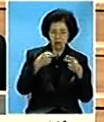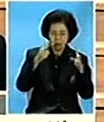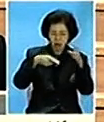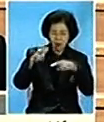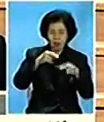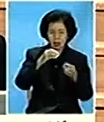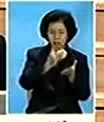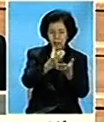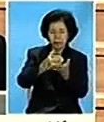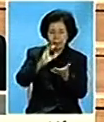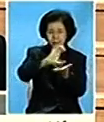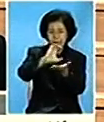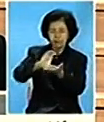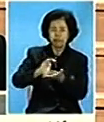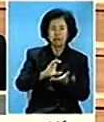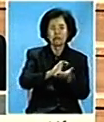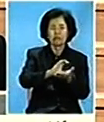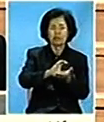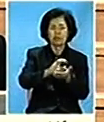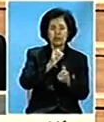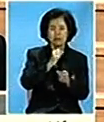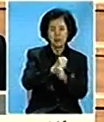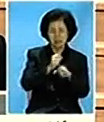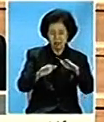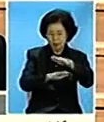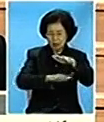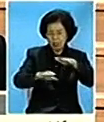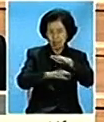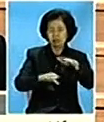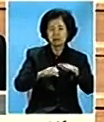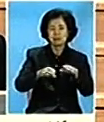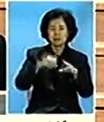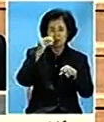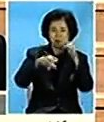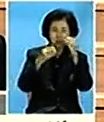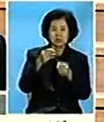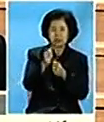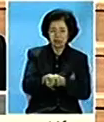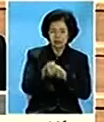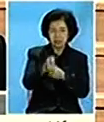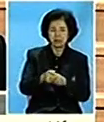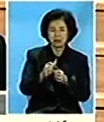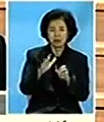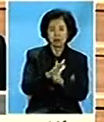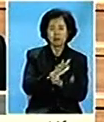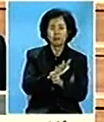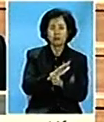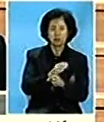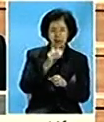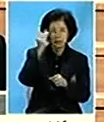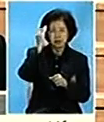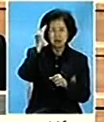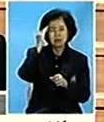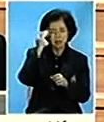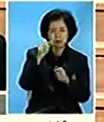บประมาณทำให้มีการทำฐานข้อมูลการเกษตรอย่างครอบคลุมนะครับสามารถทราบได้ว่าพื้น